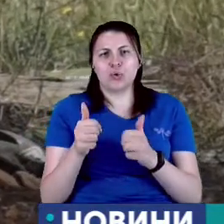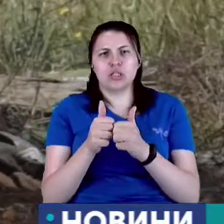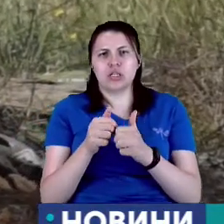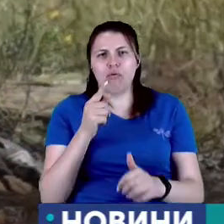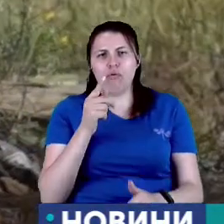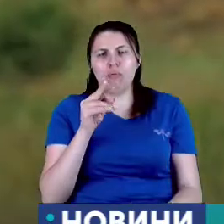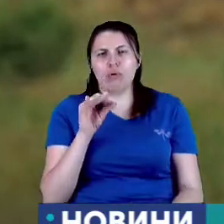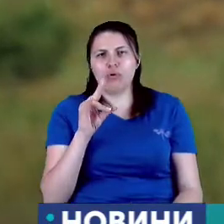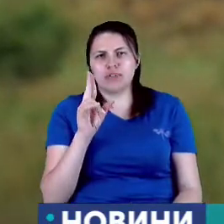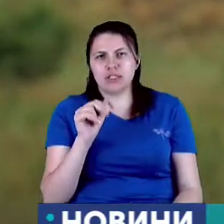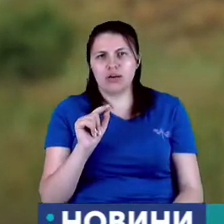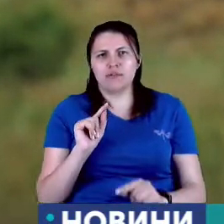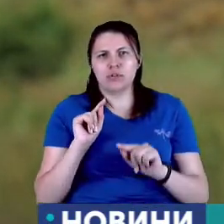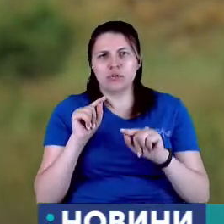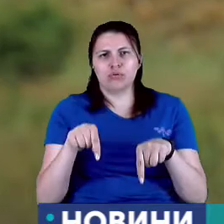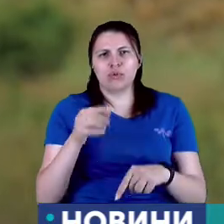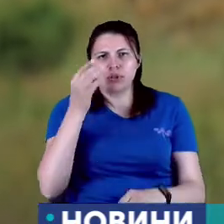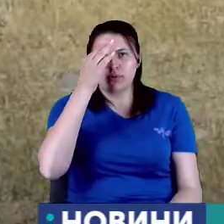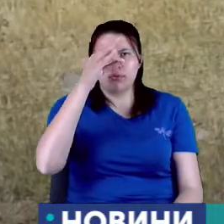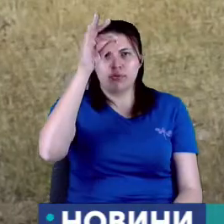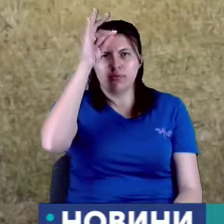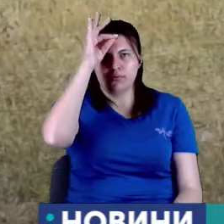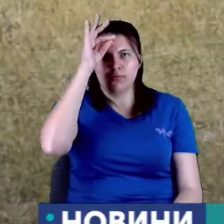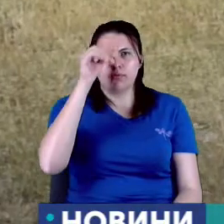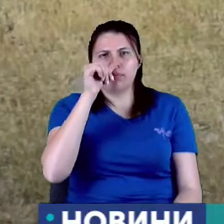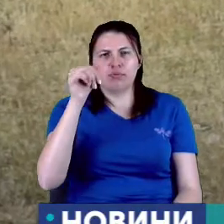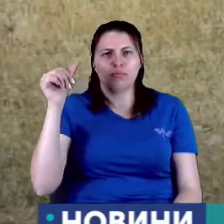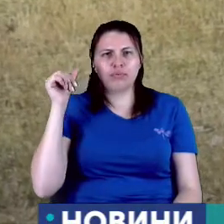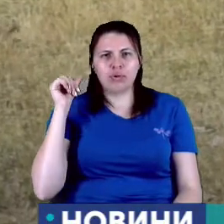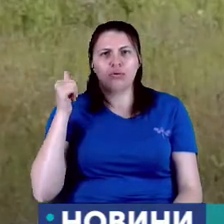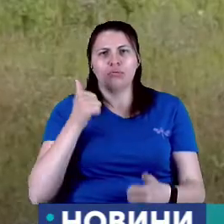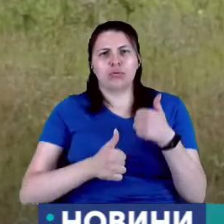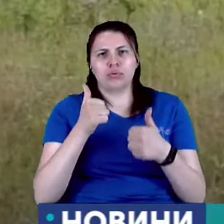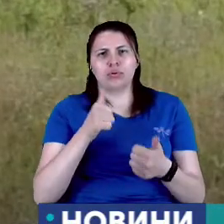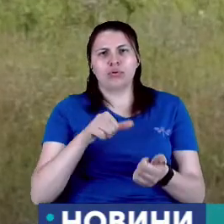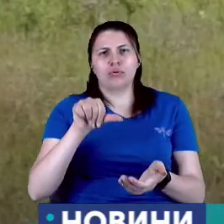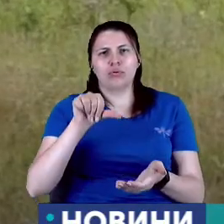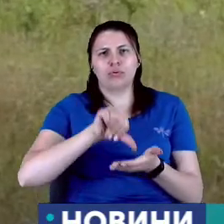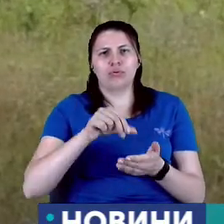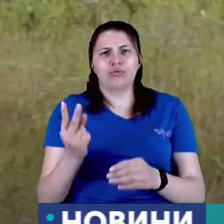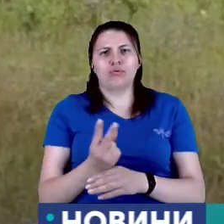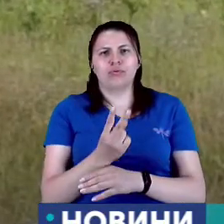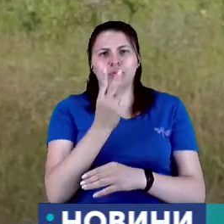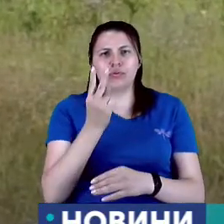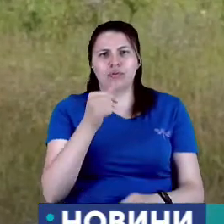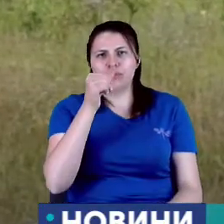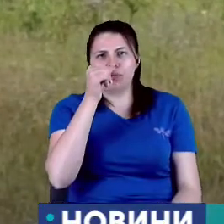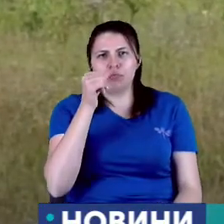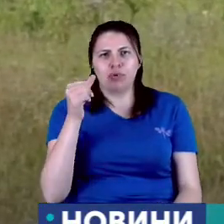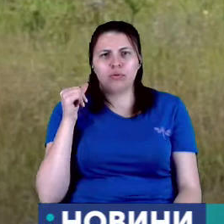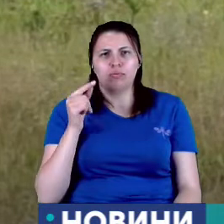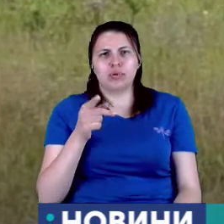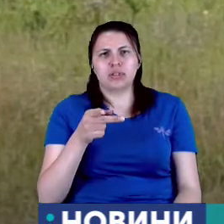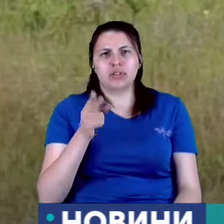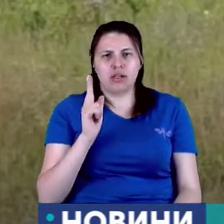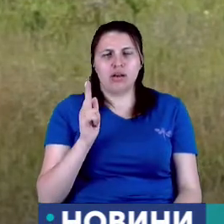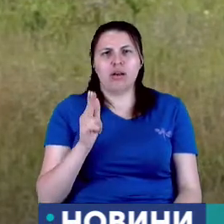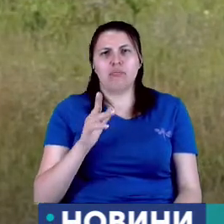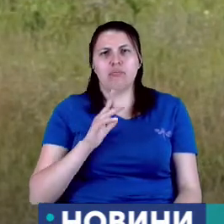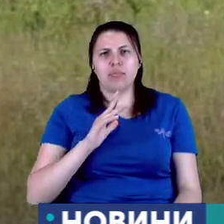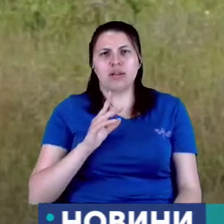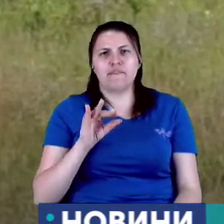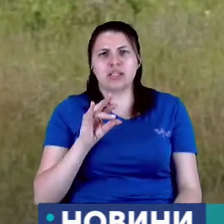вступила до лав правоохоронних органів торік. У змаганнях участь бере вдруге. В тому році ми стріляли в тірі, було упражнення